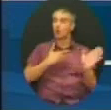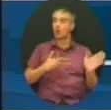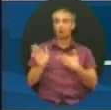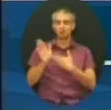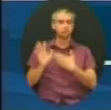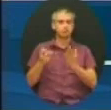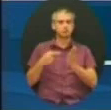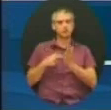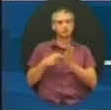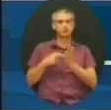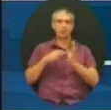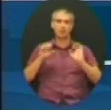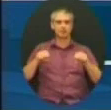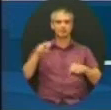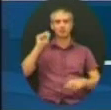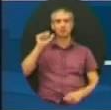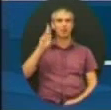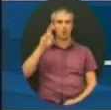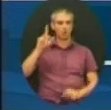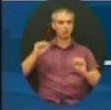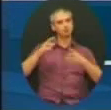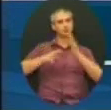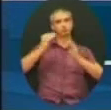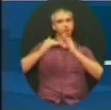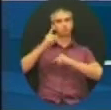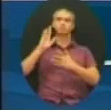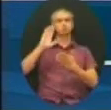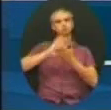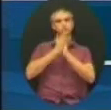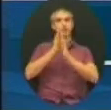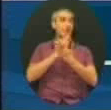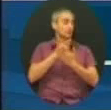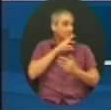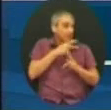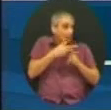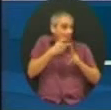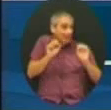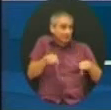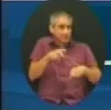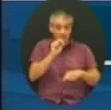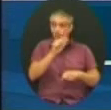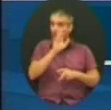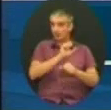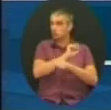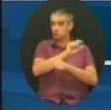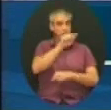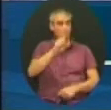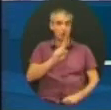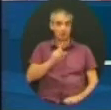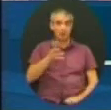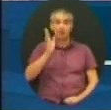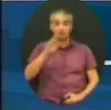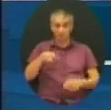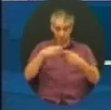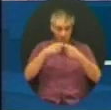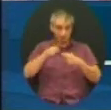בסדר, מה גרם לנשיאה נאור, פתאום לשנות את ההחלטה. את מדברת רק על הנשיאה נאור, אבל גם עכשיו, האופוזיציה ברובה לא הייתה. וגם